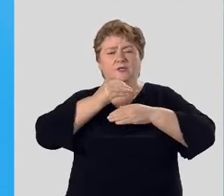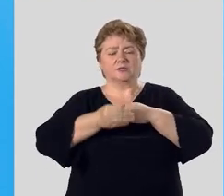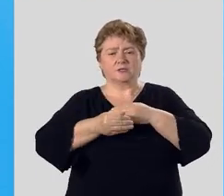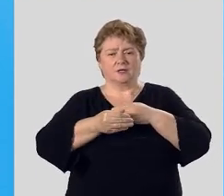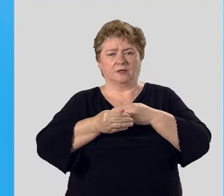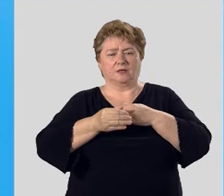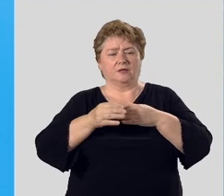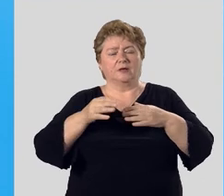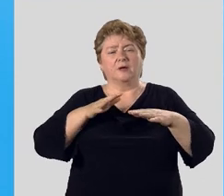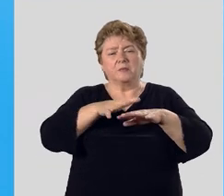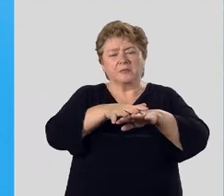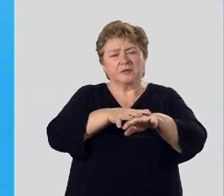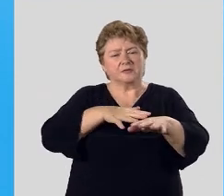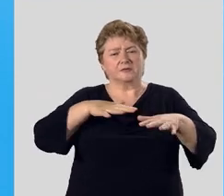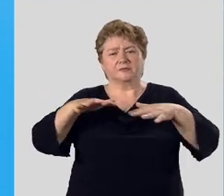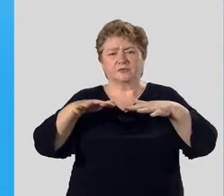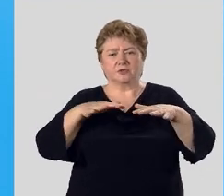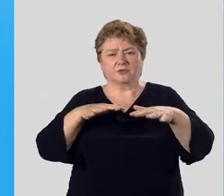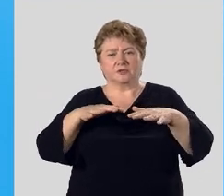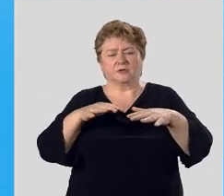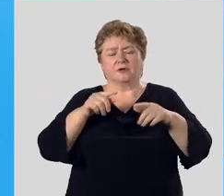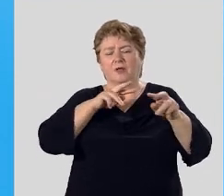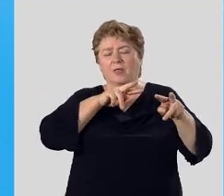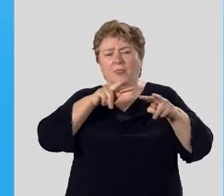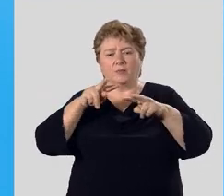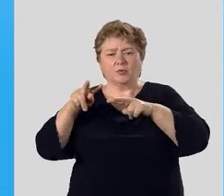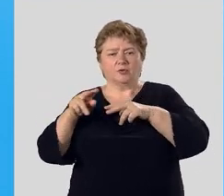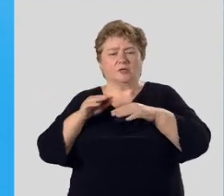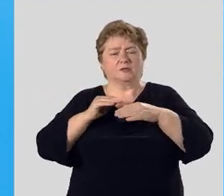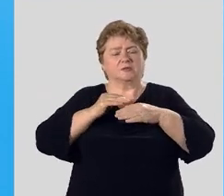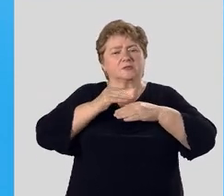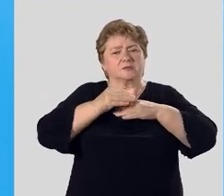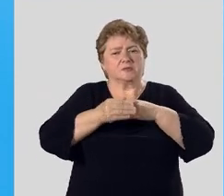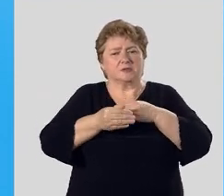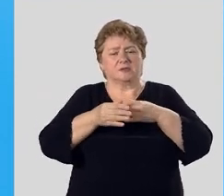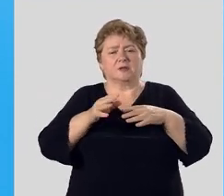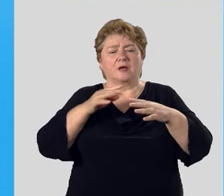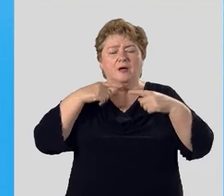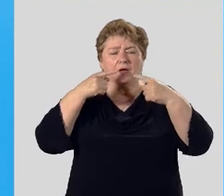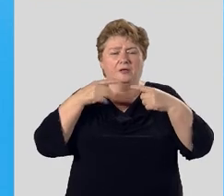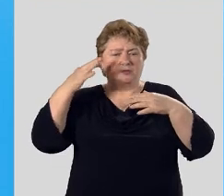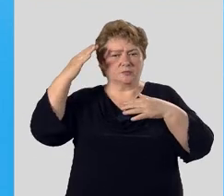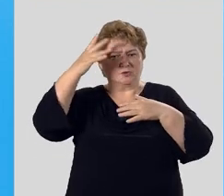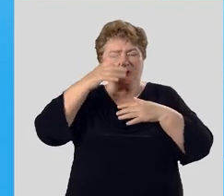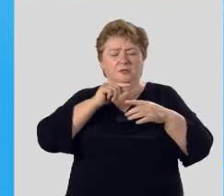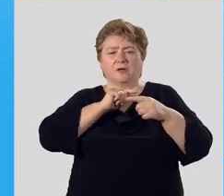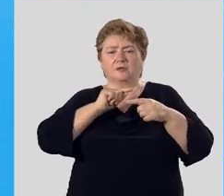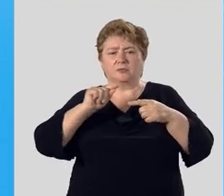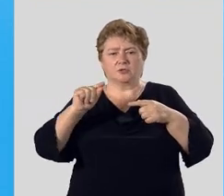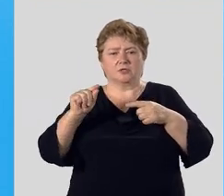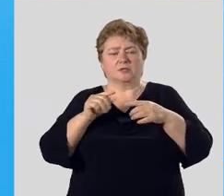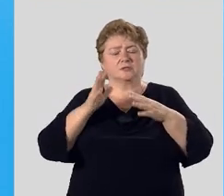отсталые, медлительны в движениях. У них наблюдается замедленная речь и мышление.